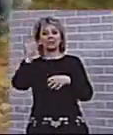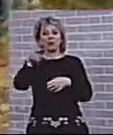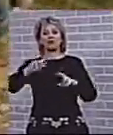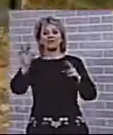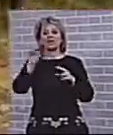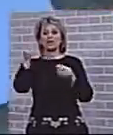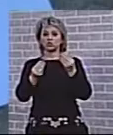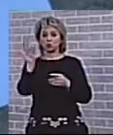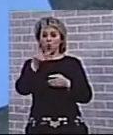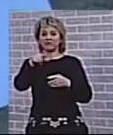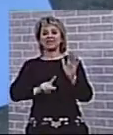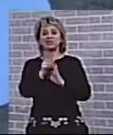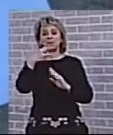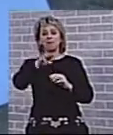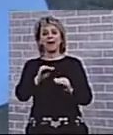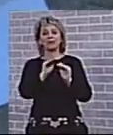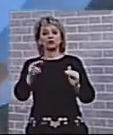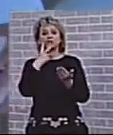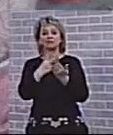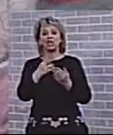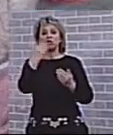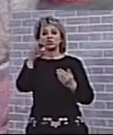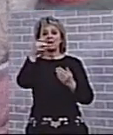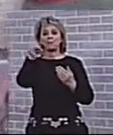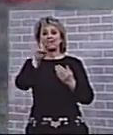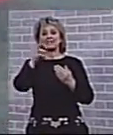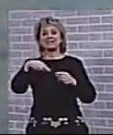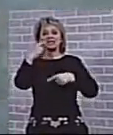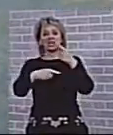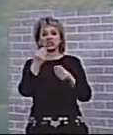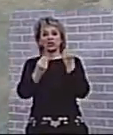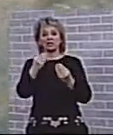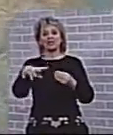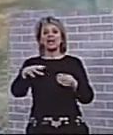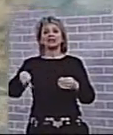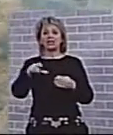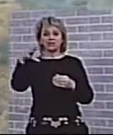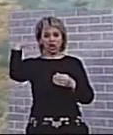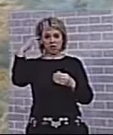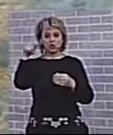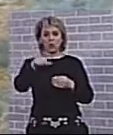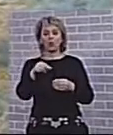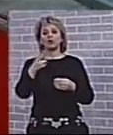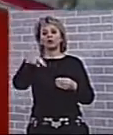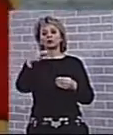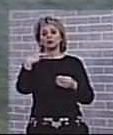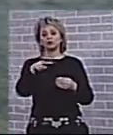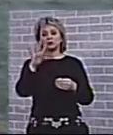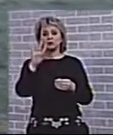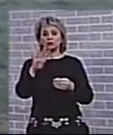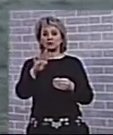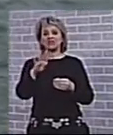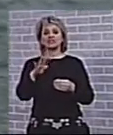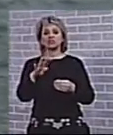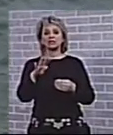в Ростов, а в начале мая подростки смотрели «Ширмицы» – традиционные игры донских казаков. Екатерина Лободина, Юрий